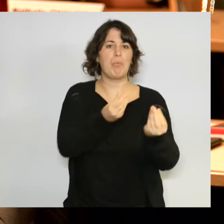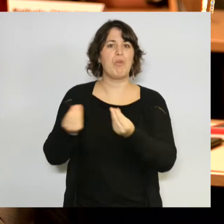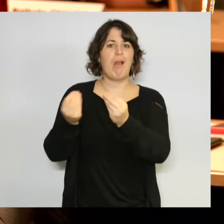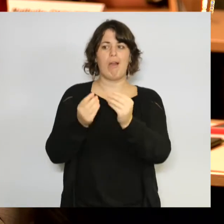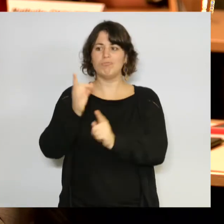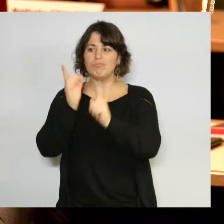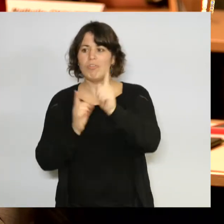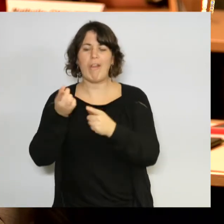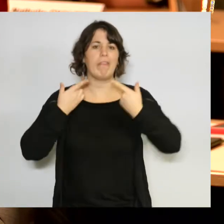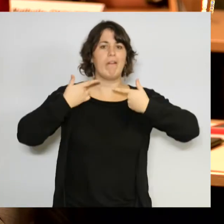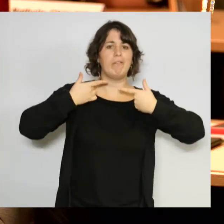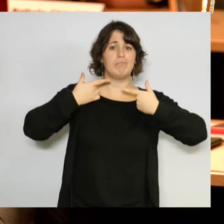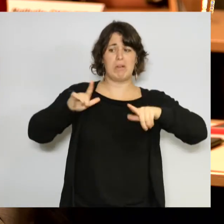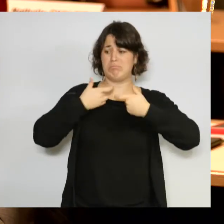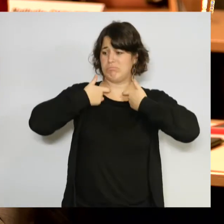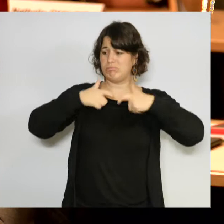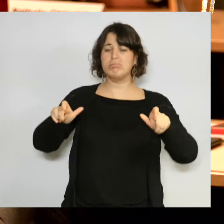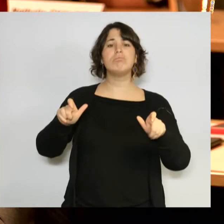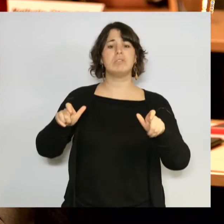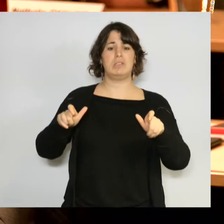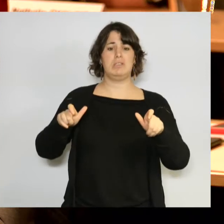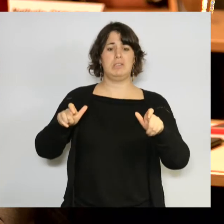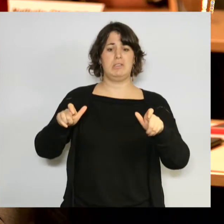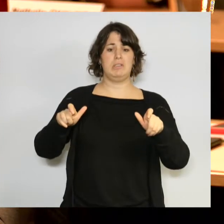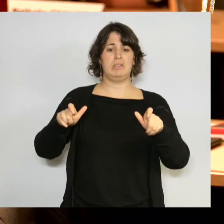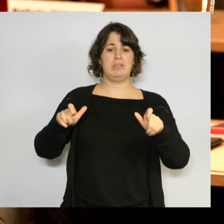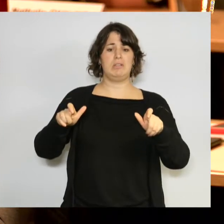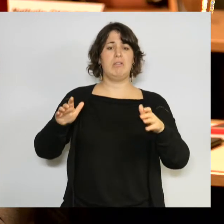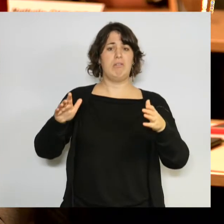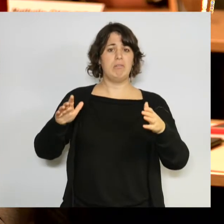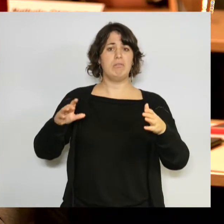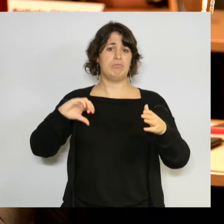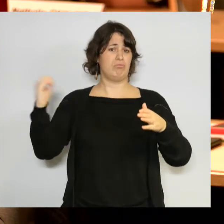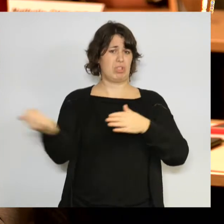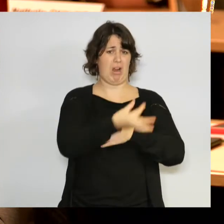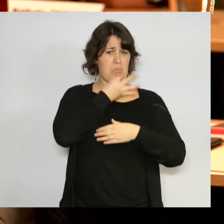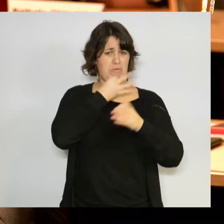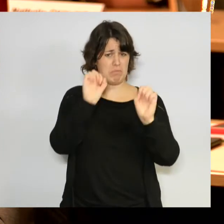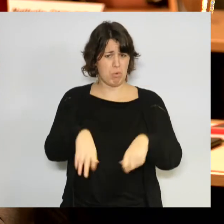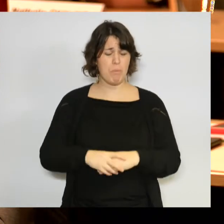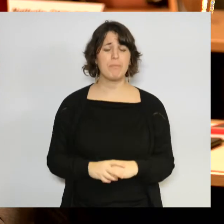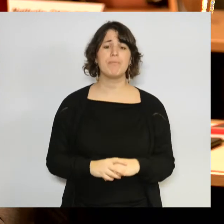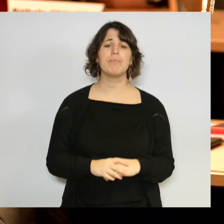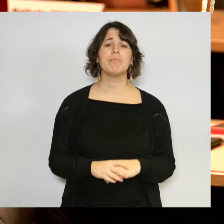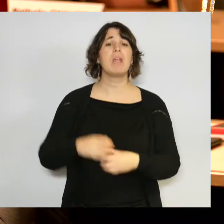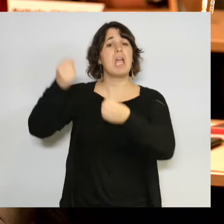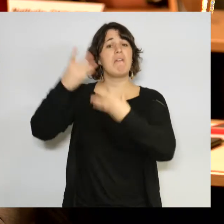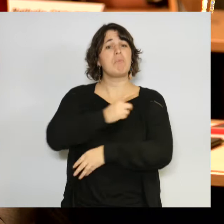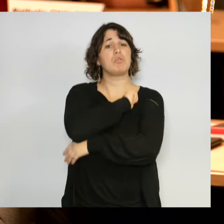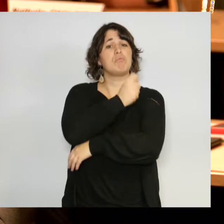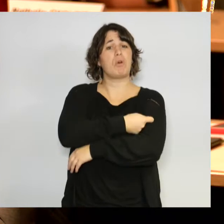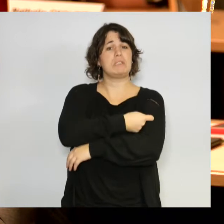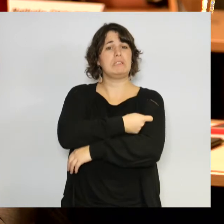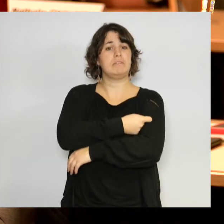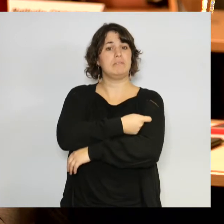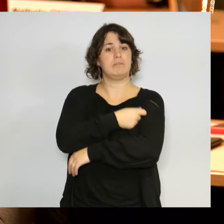festif, libre d'accès, qui profitera sans distinction à toutes et à tous. C'est un événement sportif qui reste dans les